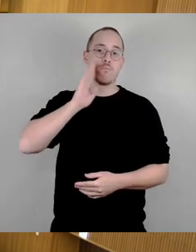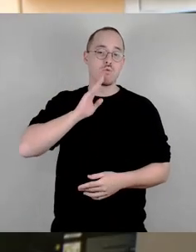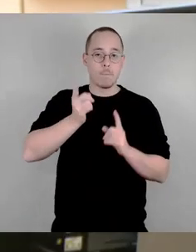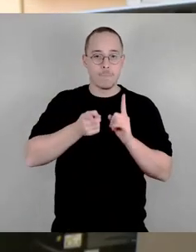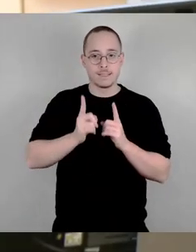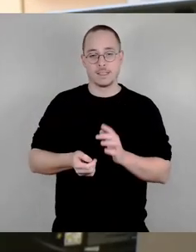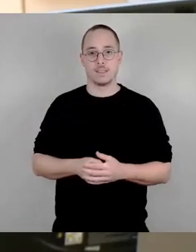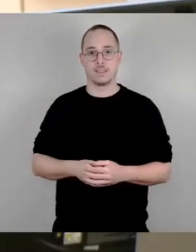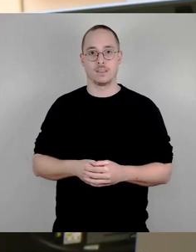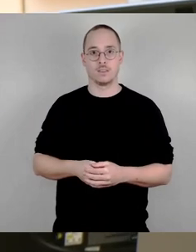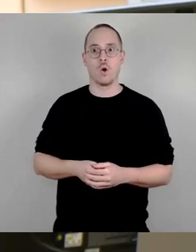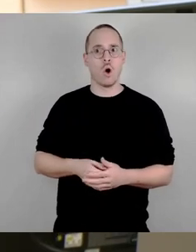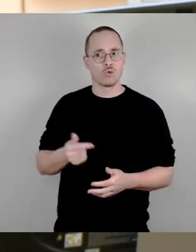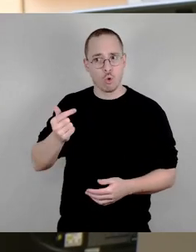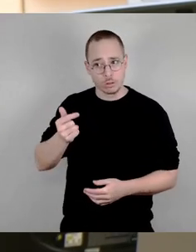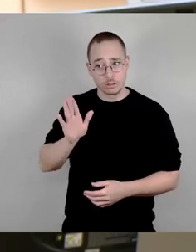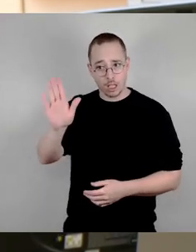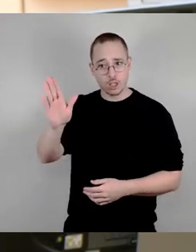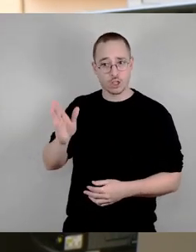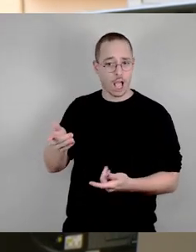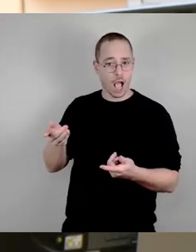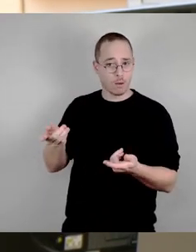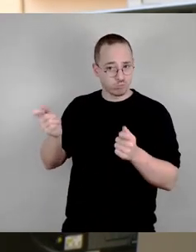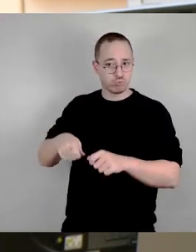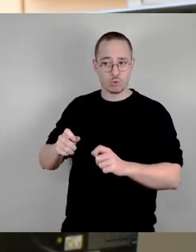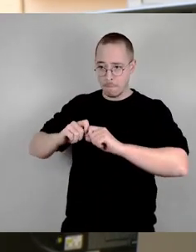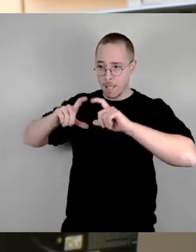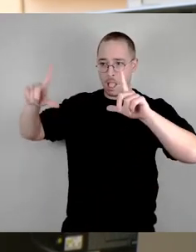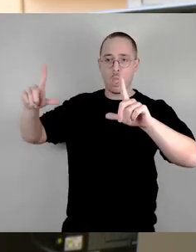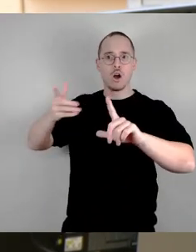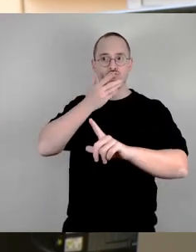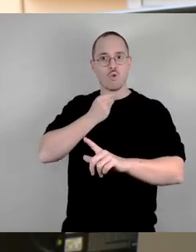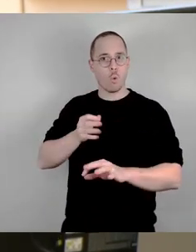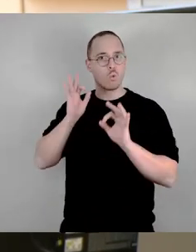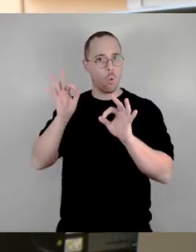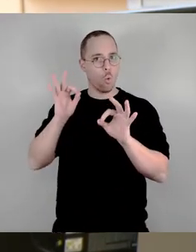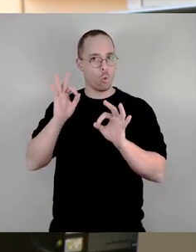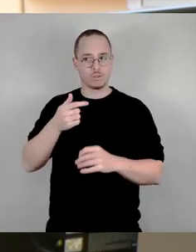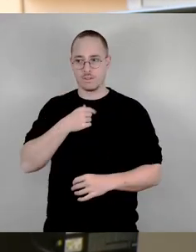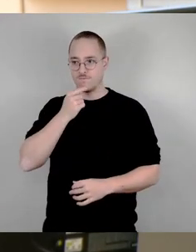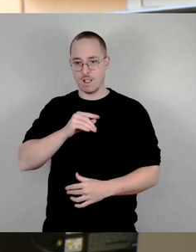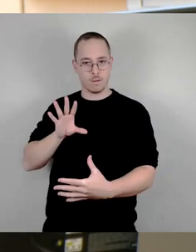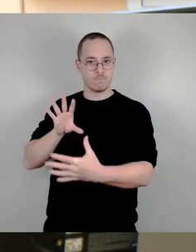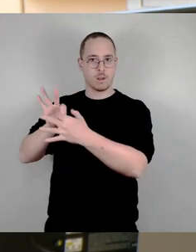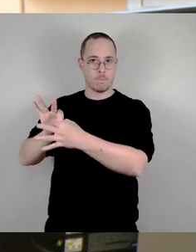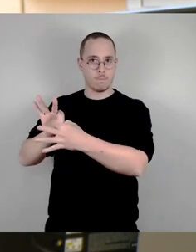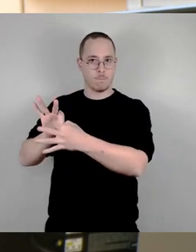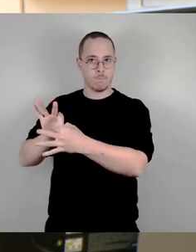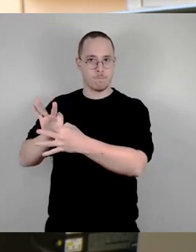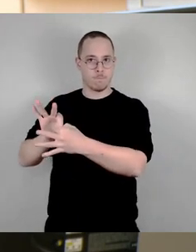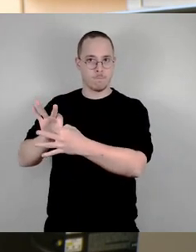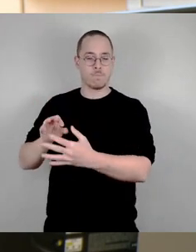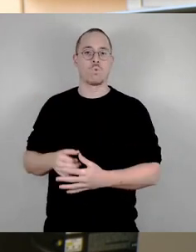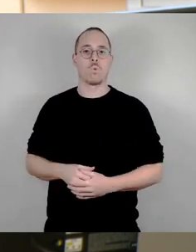dein Schlussbild, Thorsten, wirklich gut und würde das gerne aufgreifen, denn ich habe mir zu dem Skate-Konzept und zu